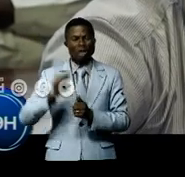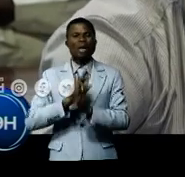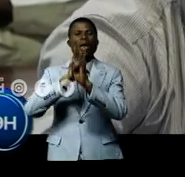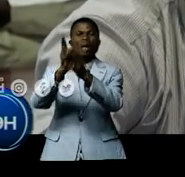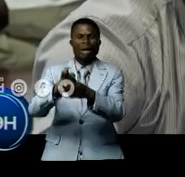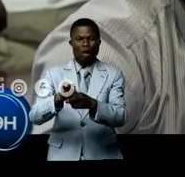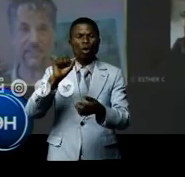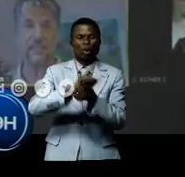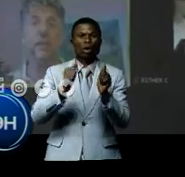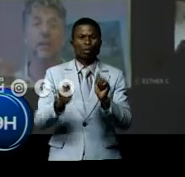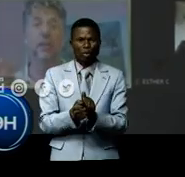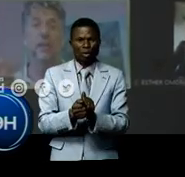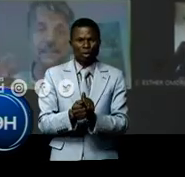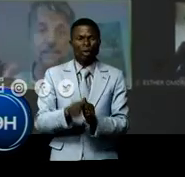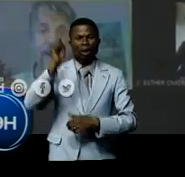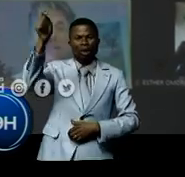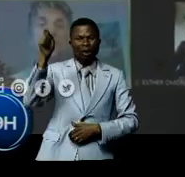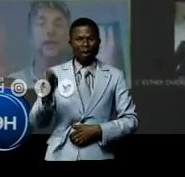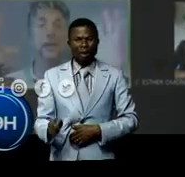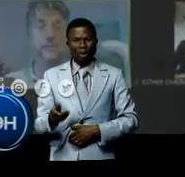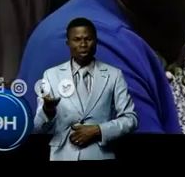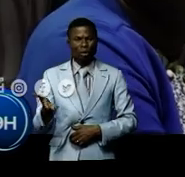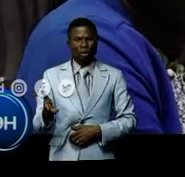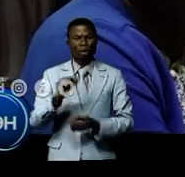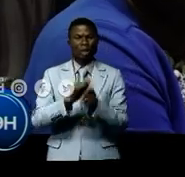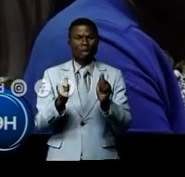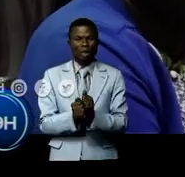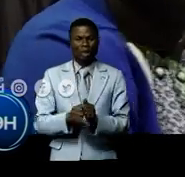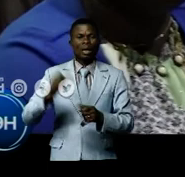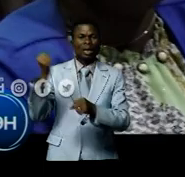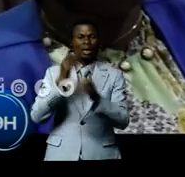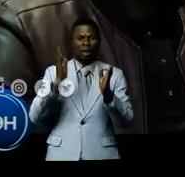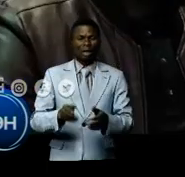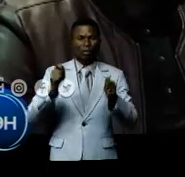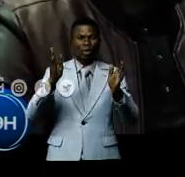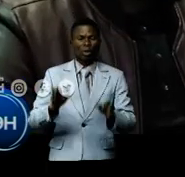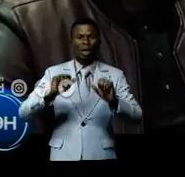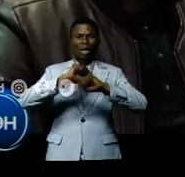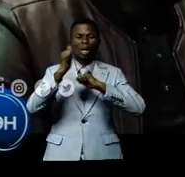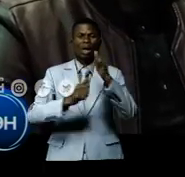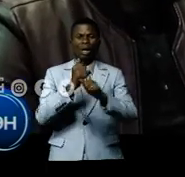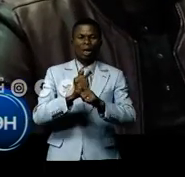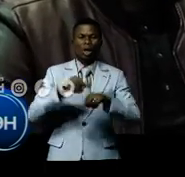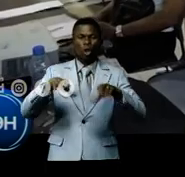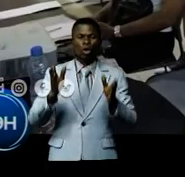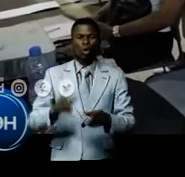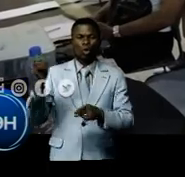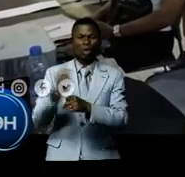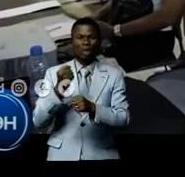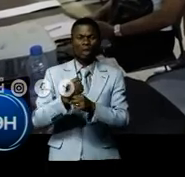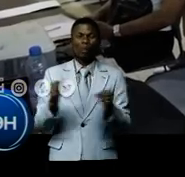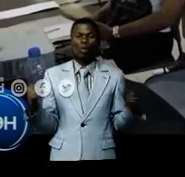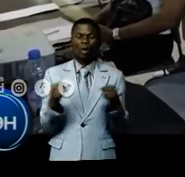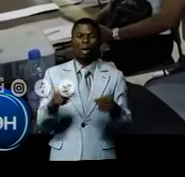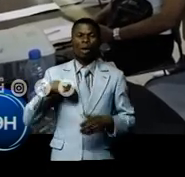aux préoccupations des participants et aux questions des professionnels des médias. L'Association congolaise des professionnels des foie